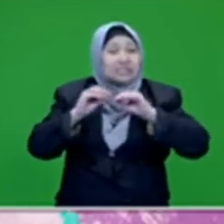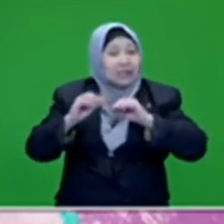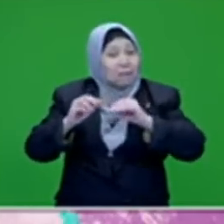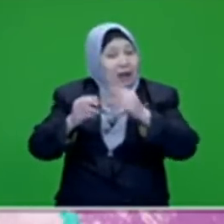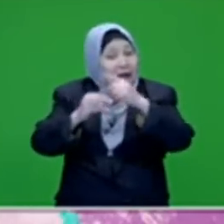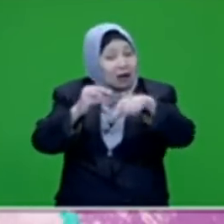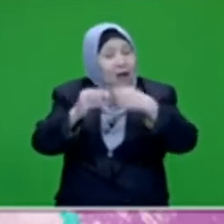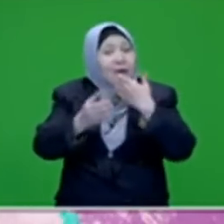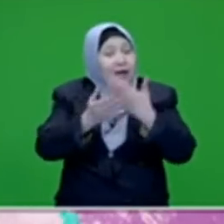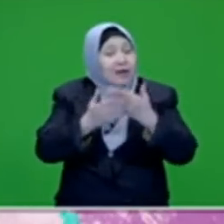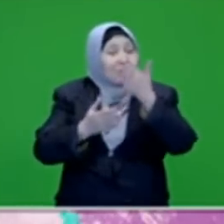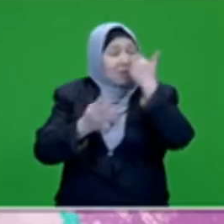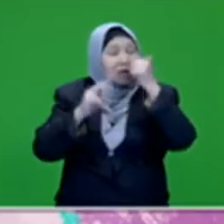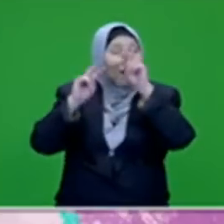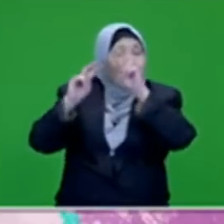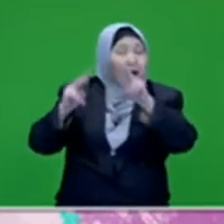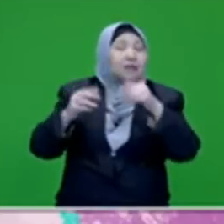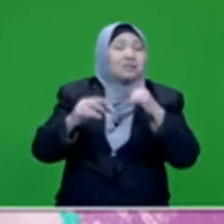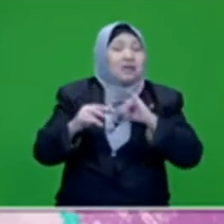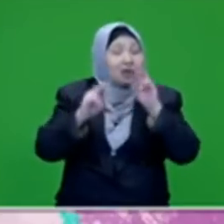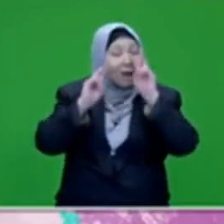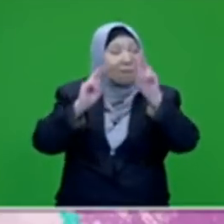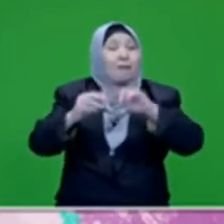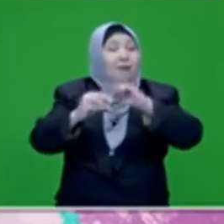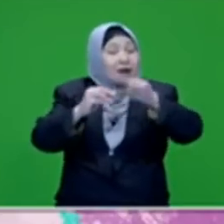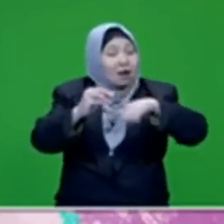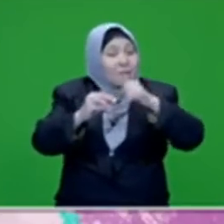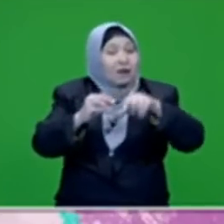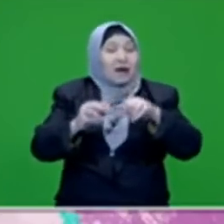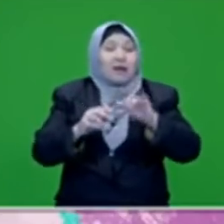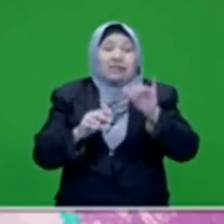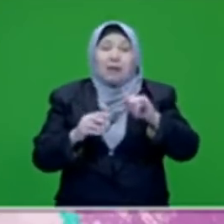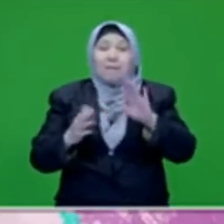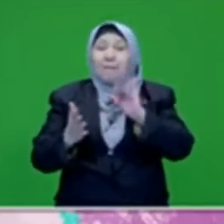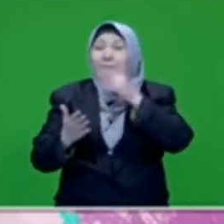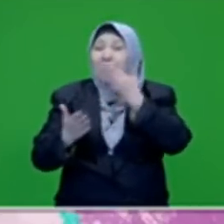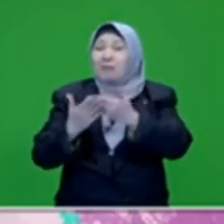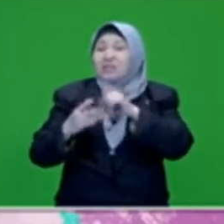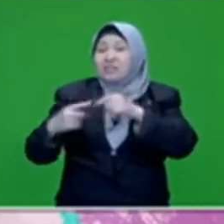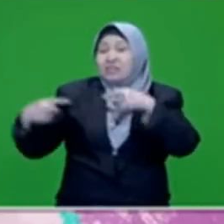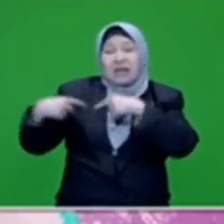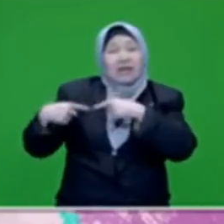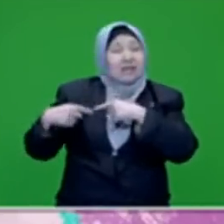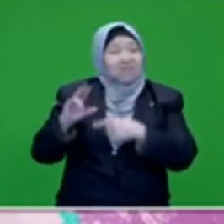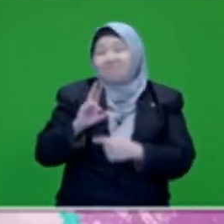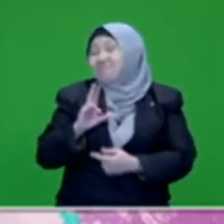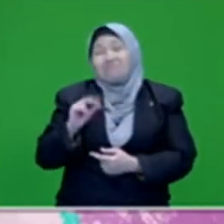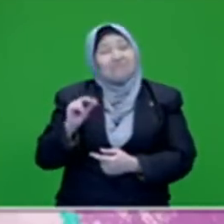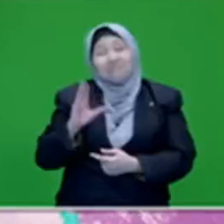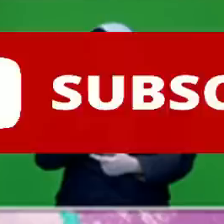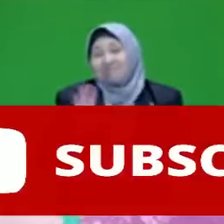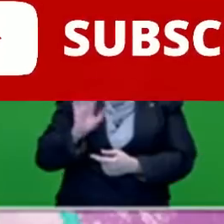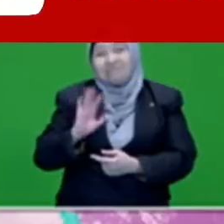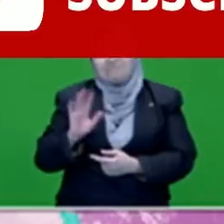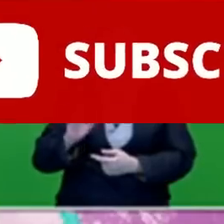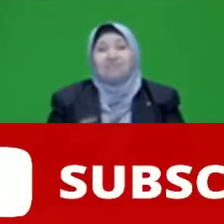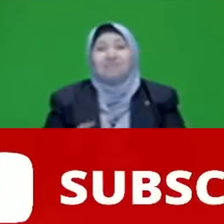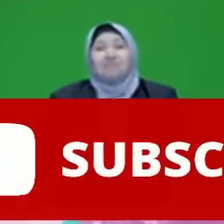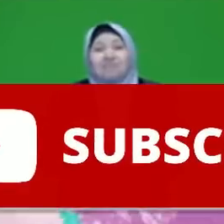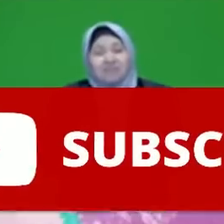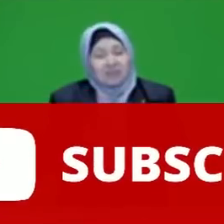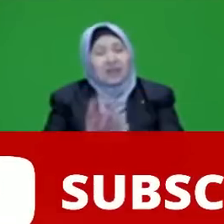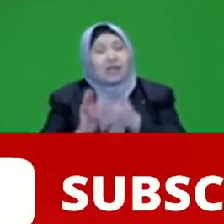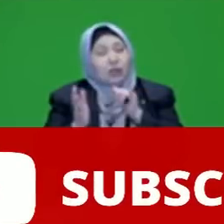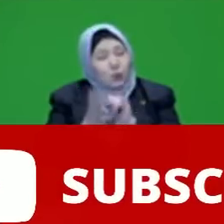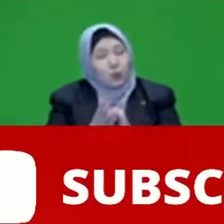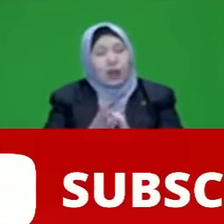Islam. Kenapa saya nak petik perkara-perkara yang tak elok sehingga menyinggung perasaan orang lain. Narik, so narik. Mungkin itulah di antara hikmah orang lihat Islam.